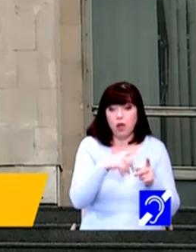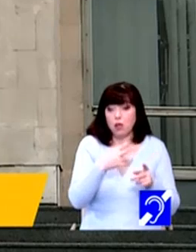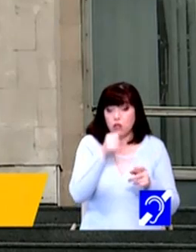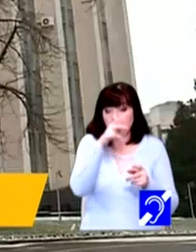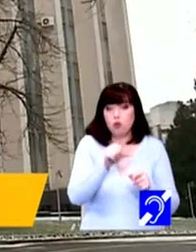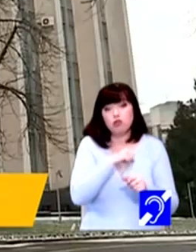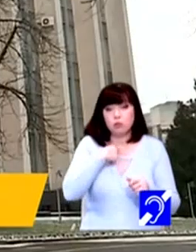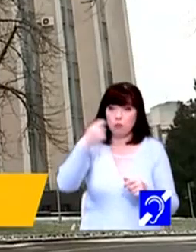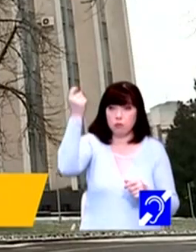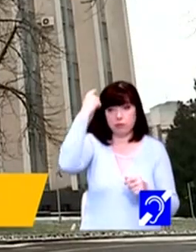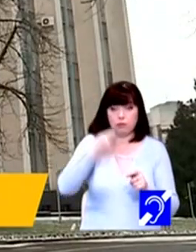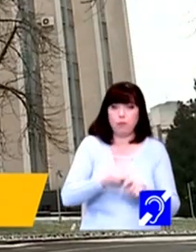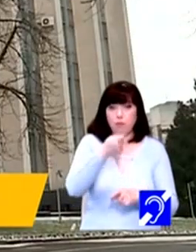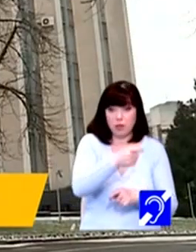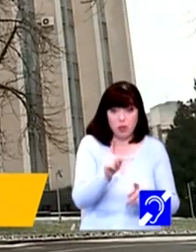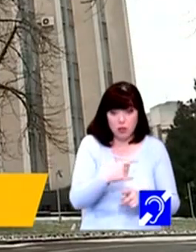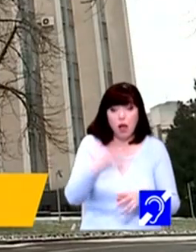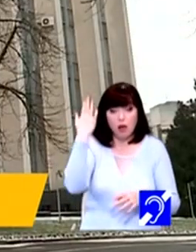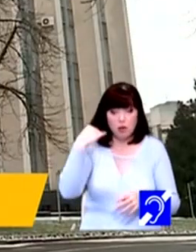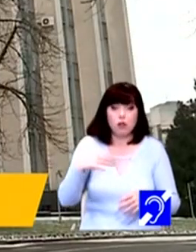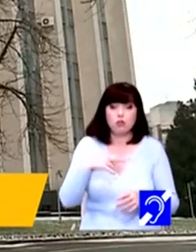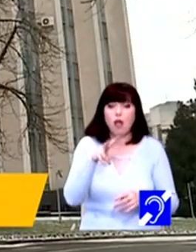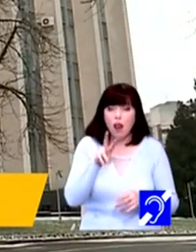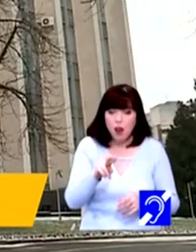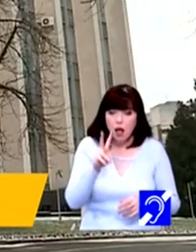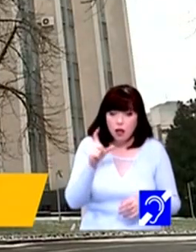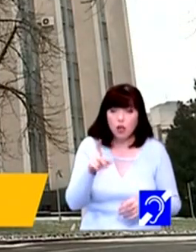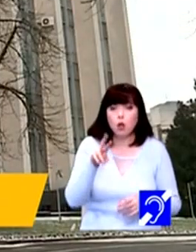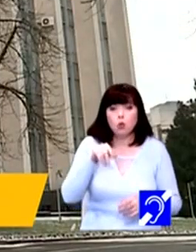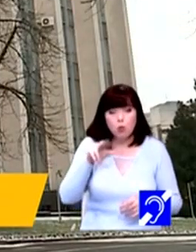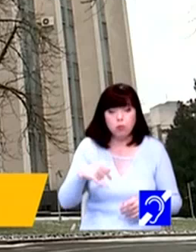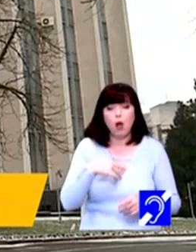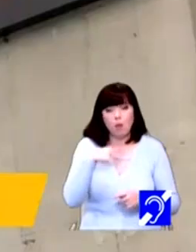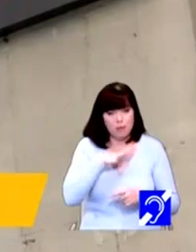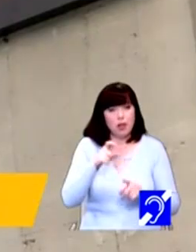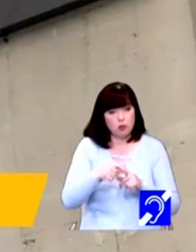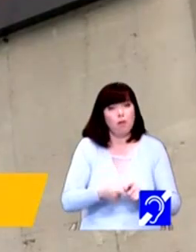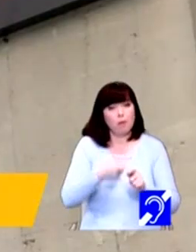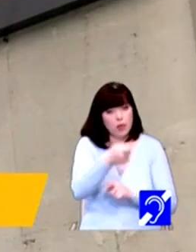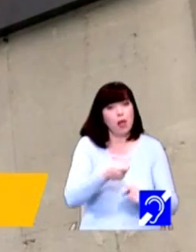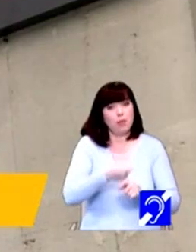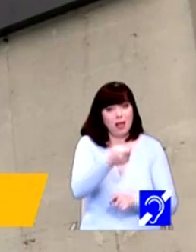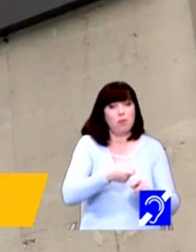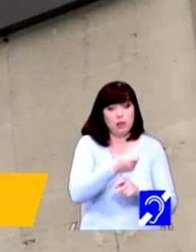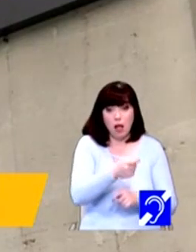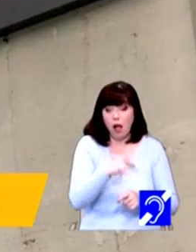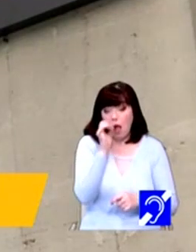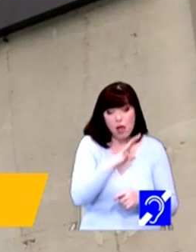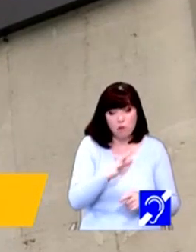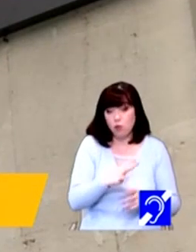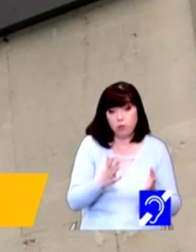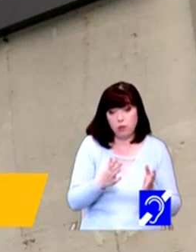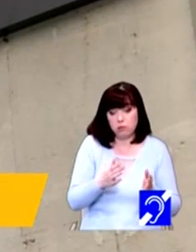te trăsnește. Nu? Mai fost declarații. Noi ținem minte, Leancă, Lupu, toți spuneau că depune cererii și Uniunea Europeană, bun